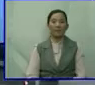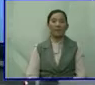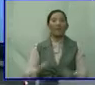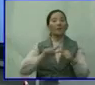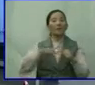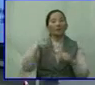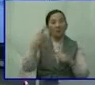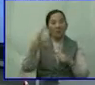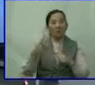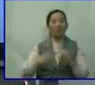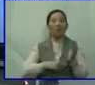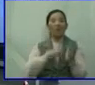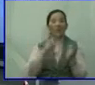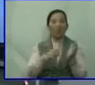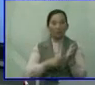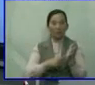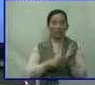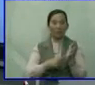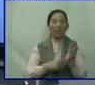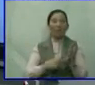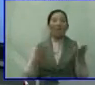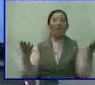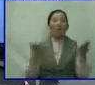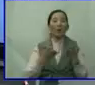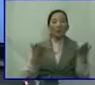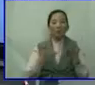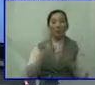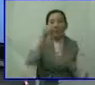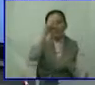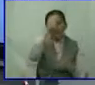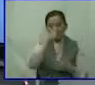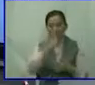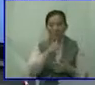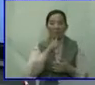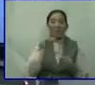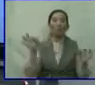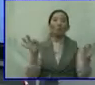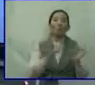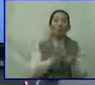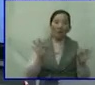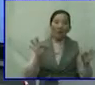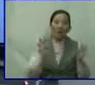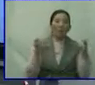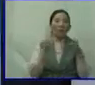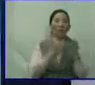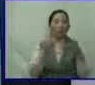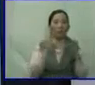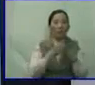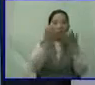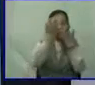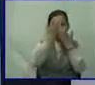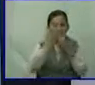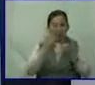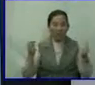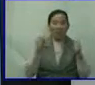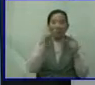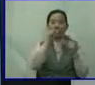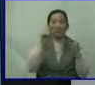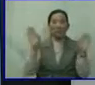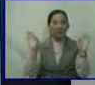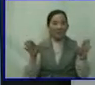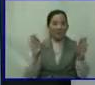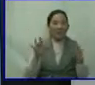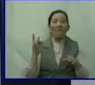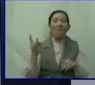Следующий вопрос. В каком месяце музыкальная группа «Ночные птицы» в